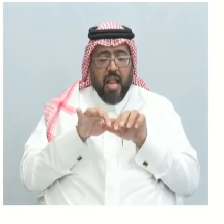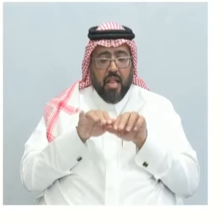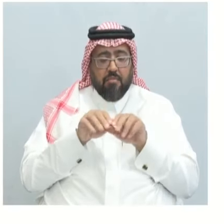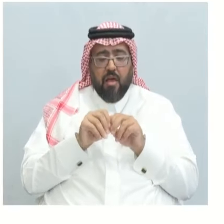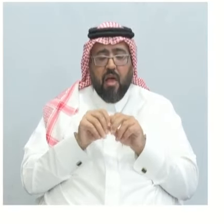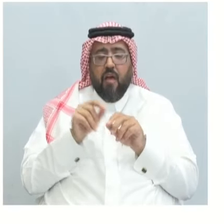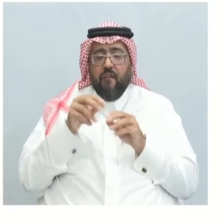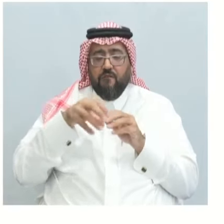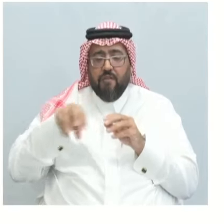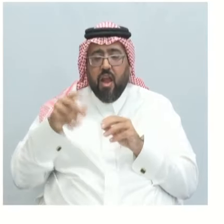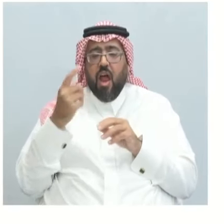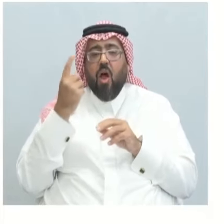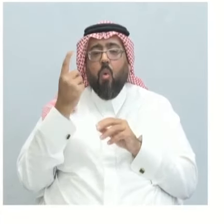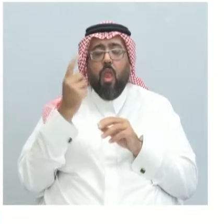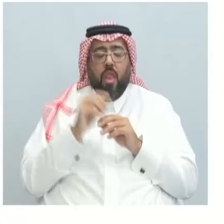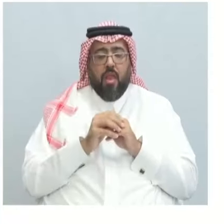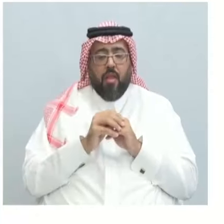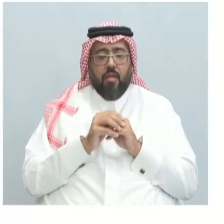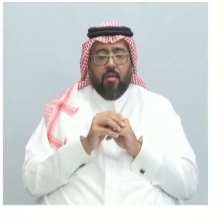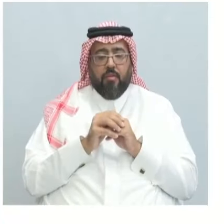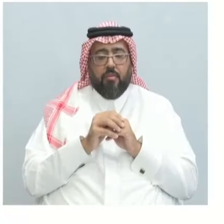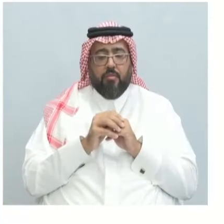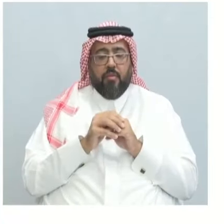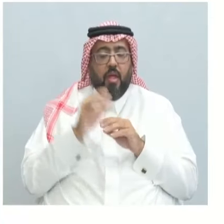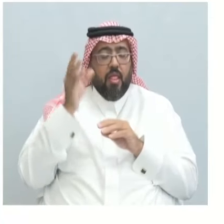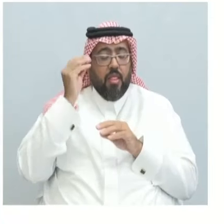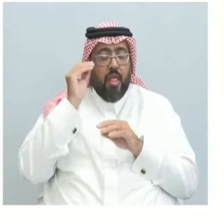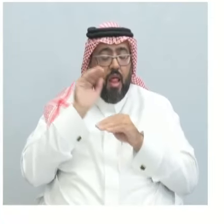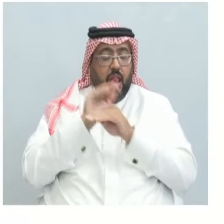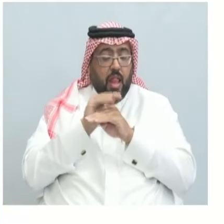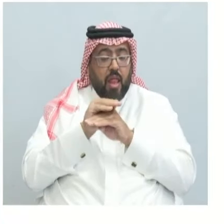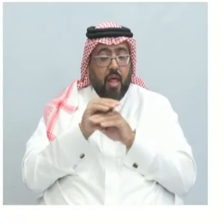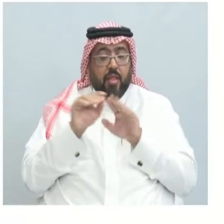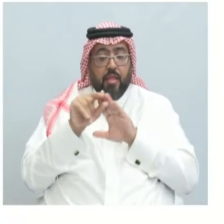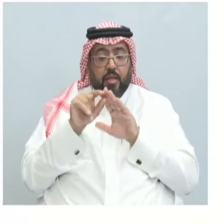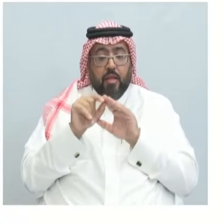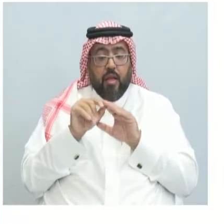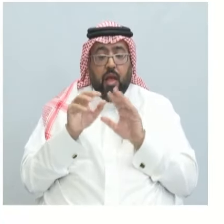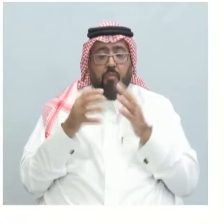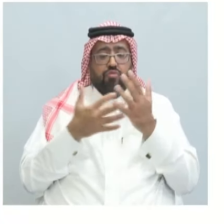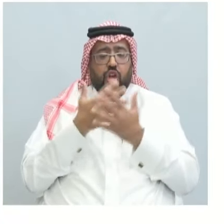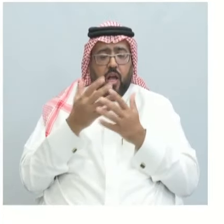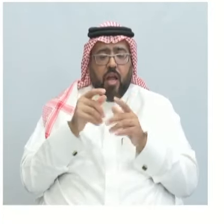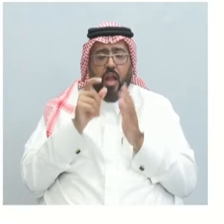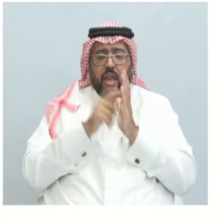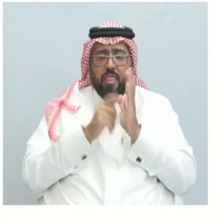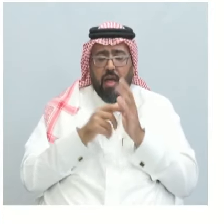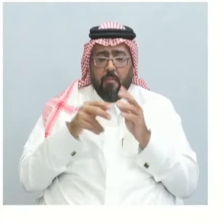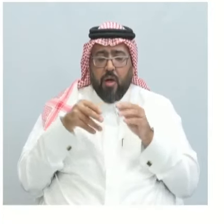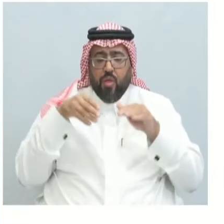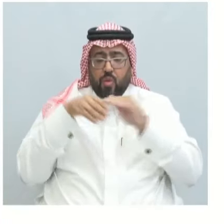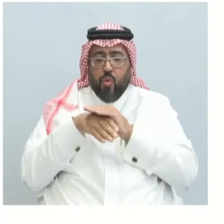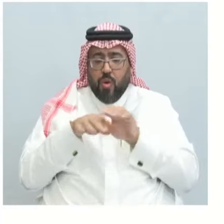جزئه الاول سنتحدث في هذا الدرس عن مشاكل نظام